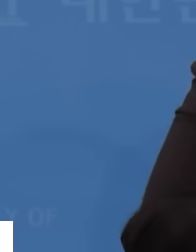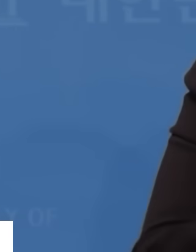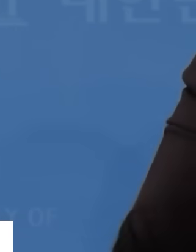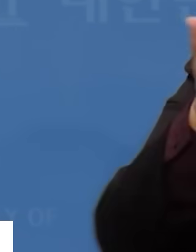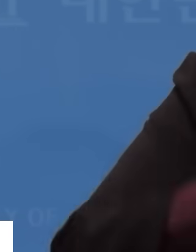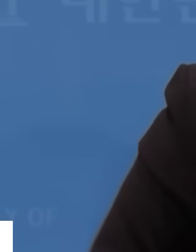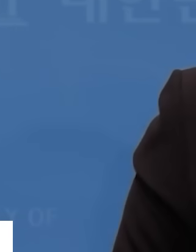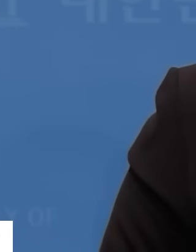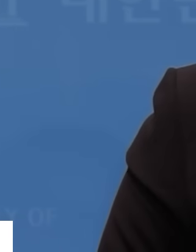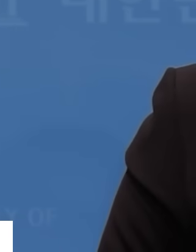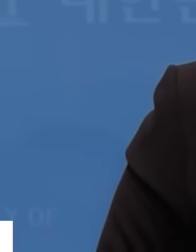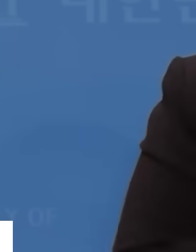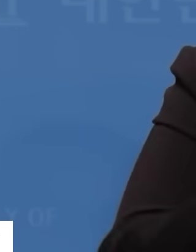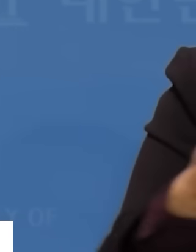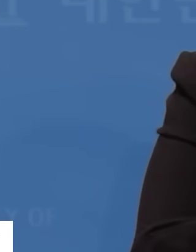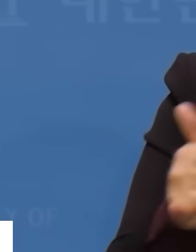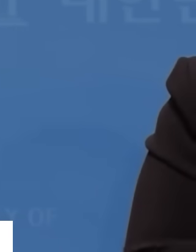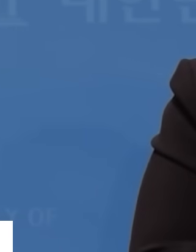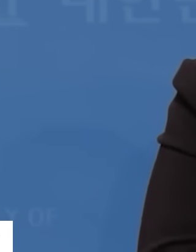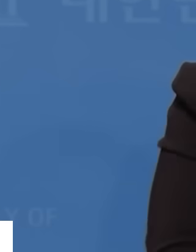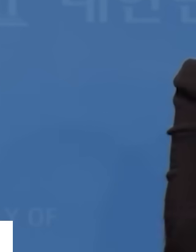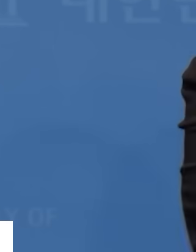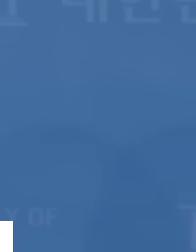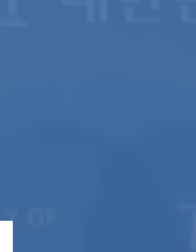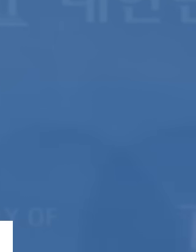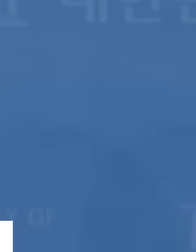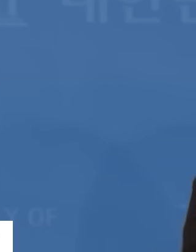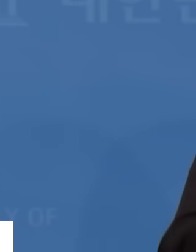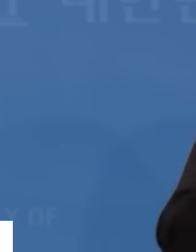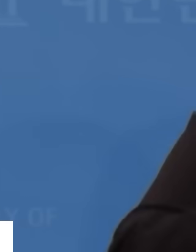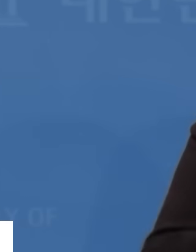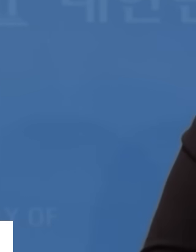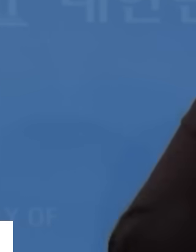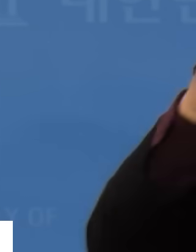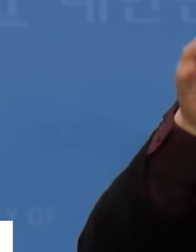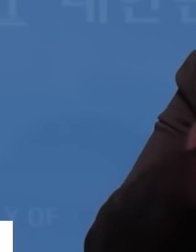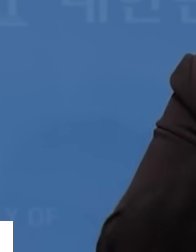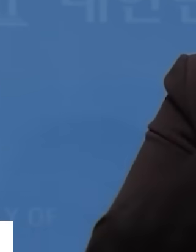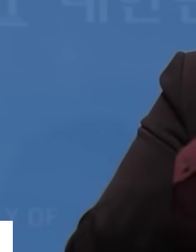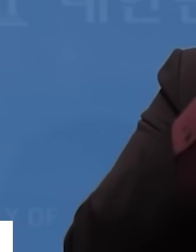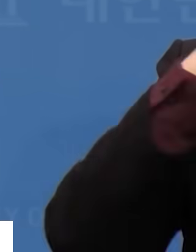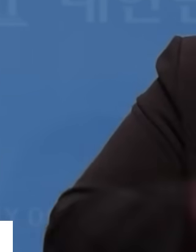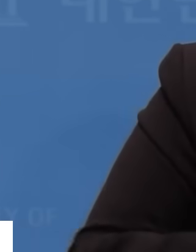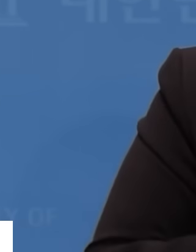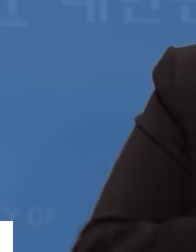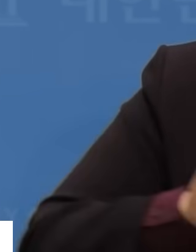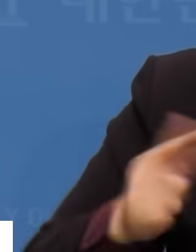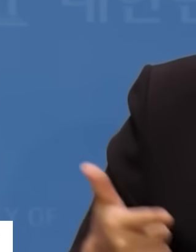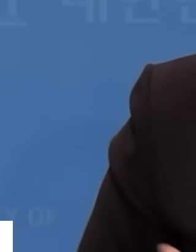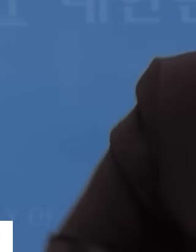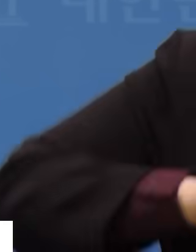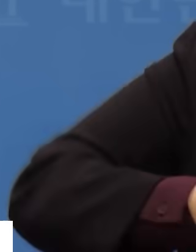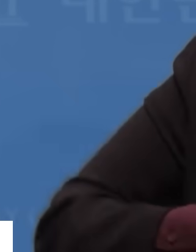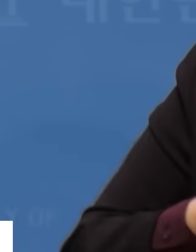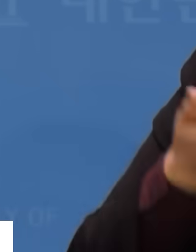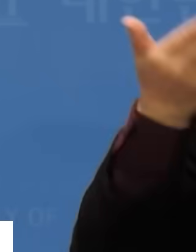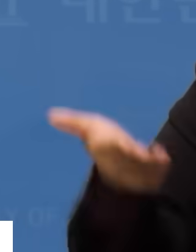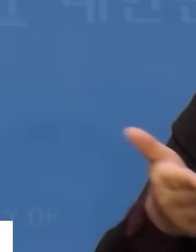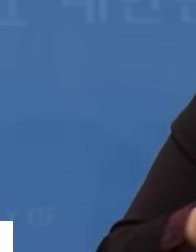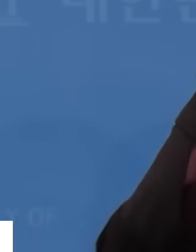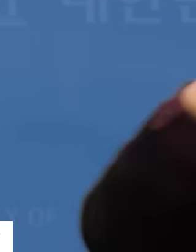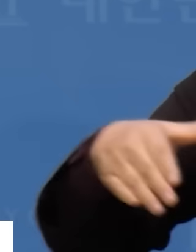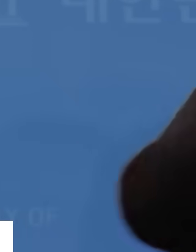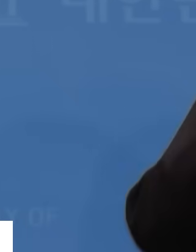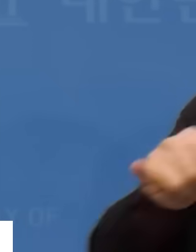통과시키겠습니다. 피해자는 재판에서 배제되어 피해자 진술을 하는 정도가 아닌 가해자에게 엄벌을 처할 수 있고